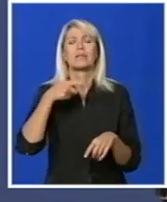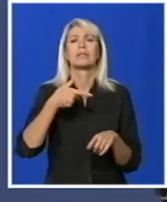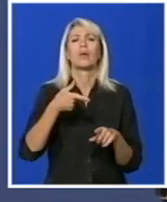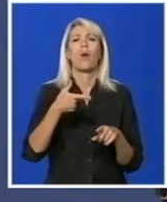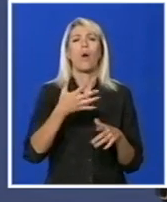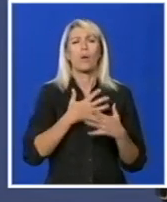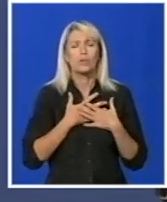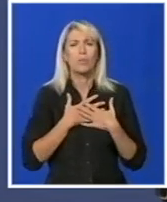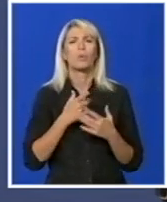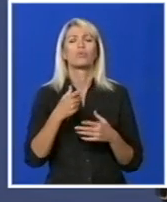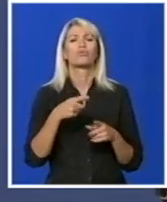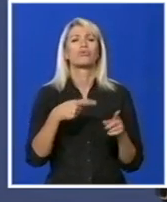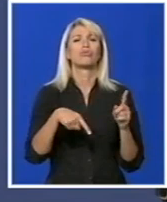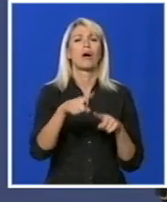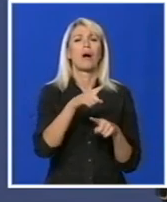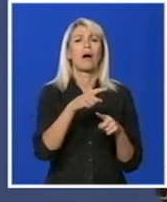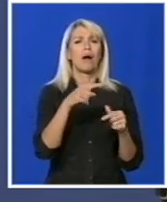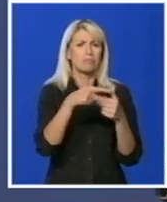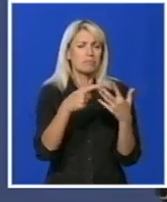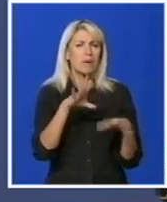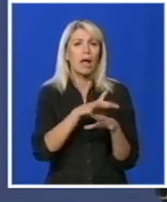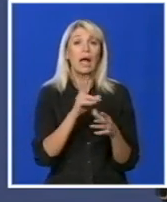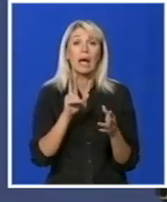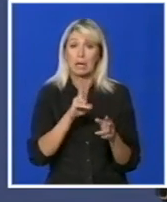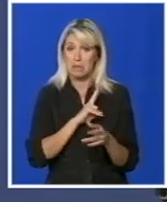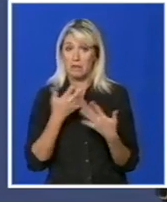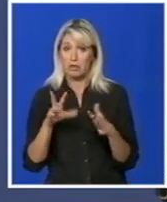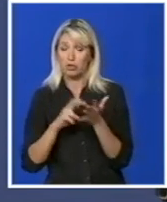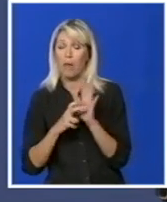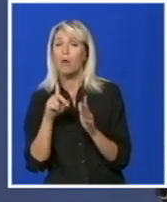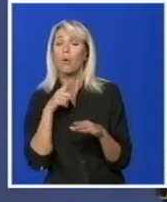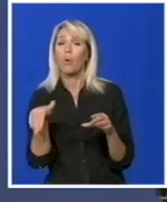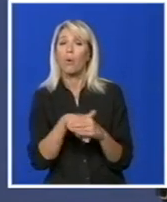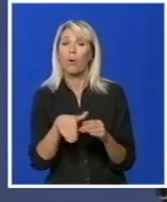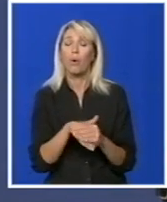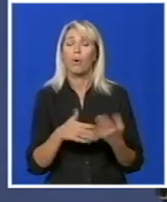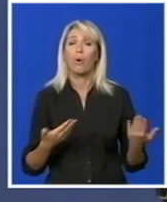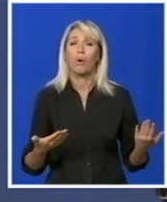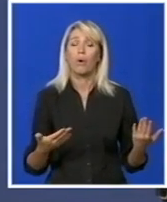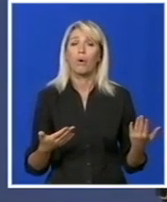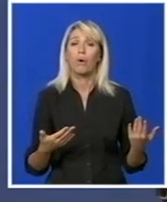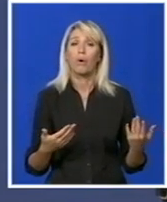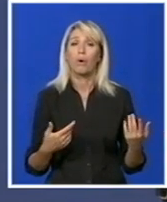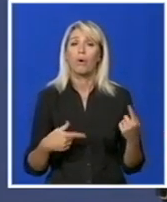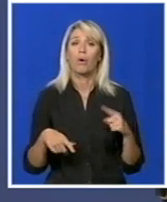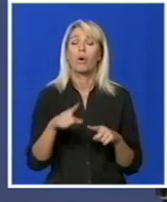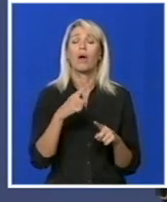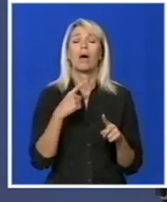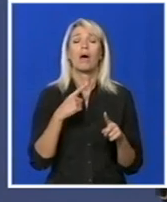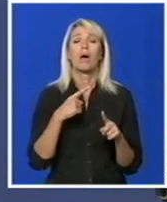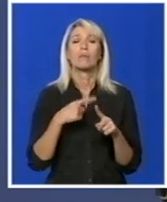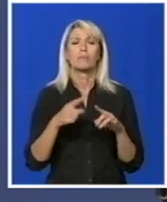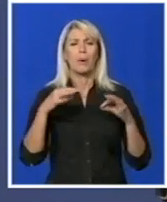infektolozima. Imamo li plan koga ćemo tamo zapošljavati? Zna li se cena tih bolnica? Jer su